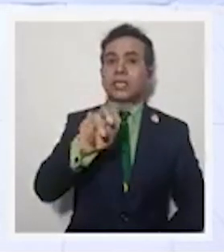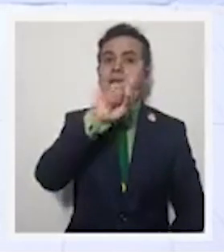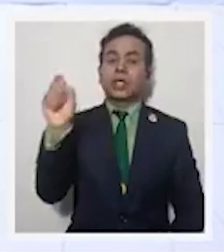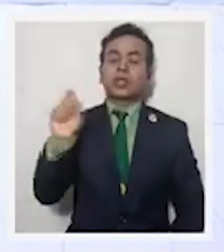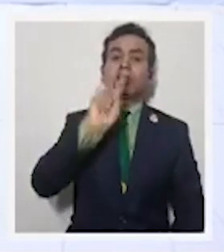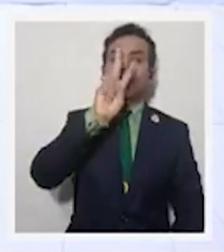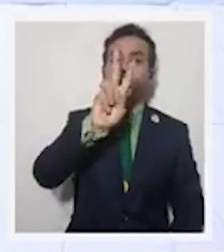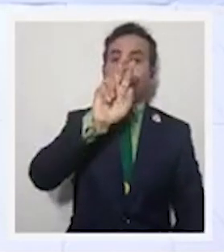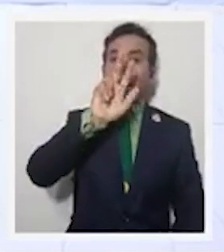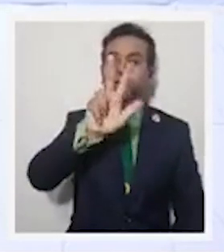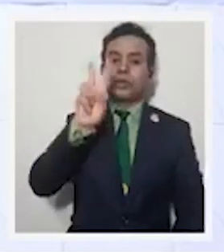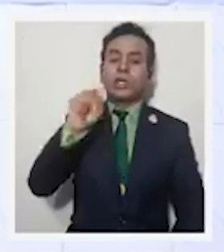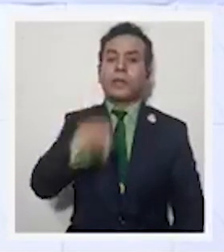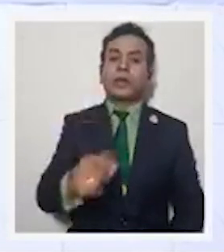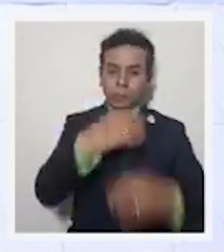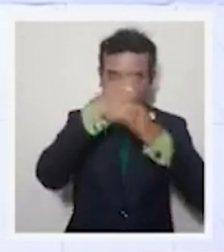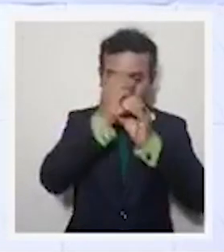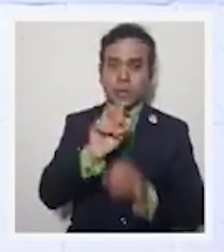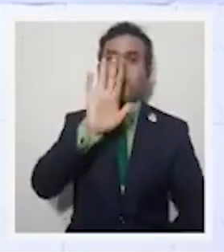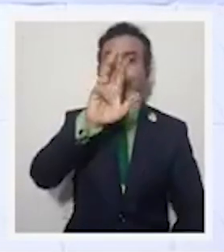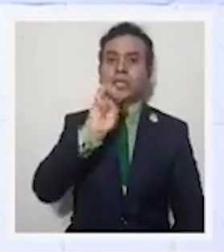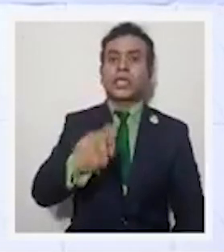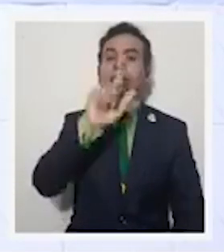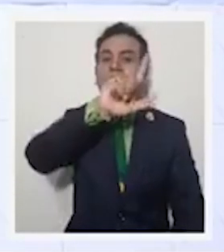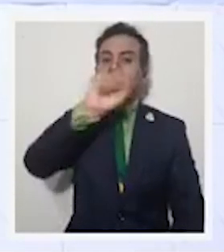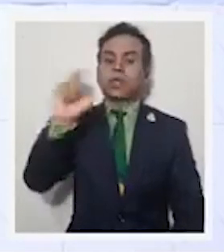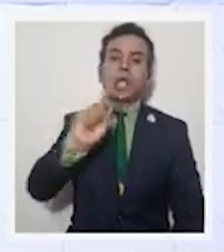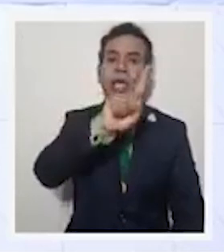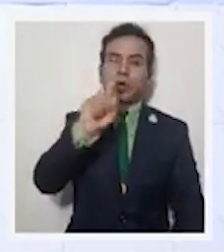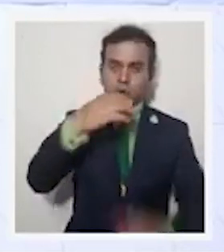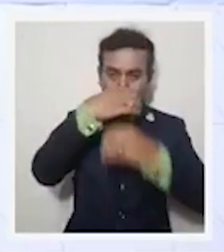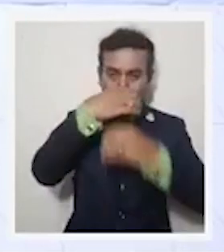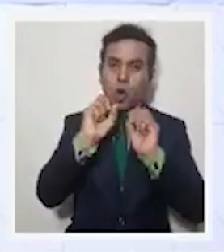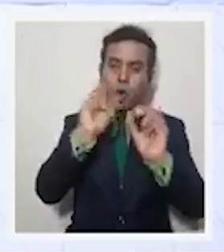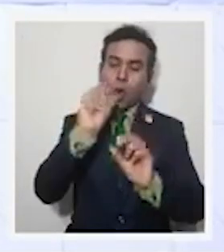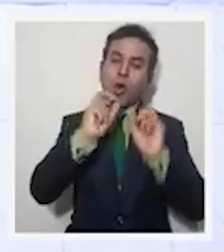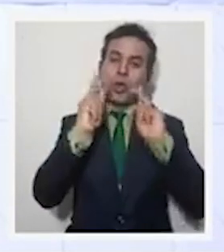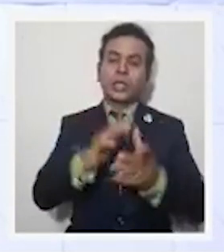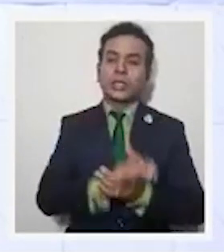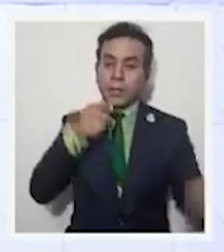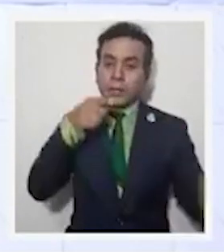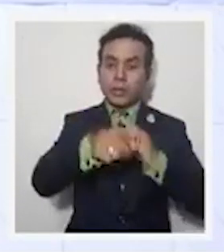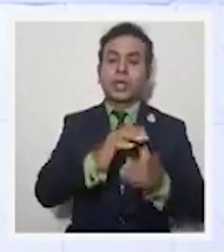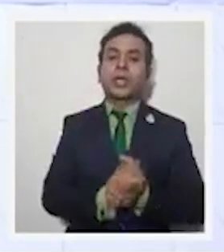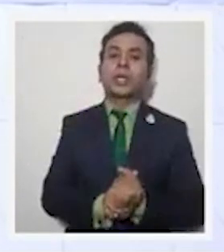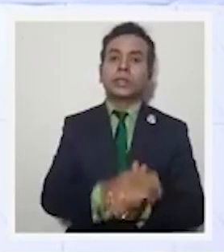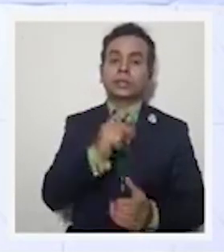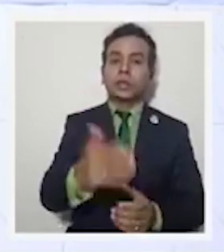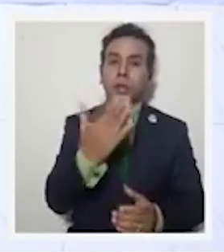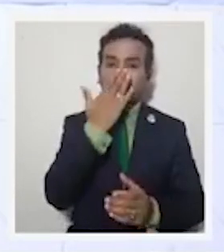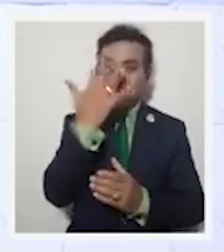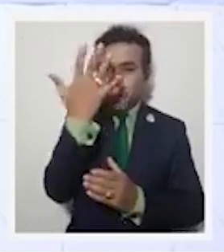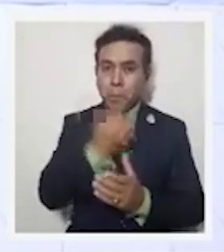গত 24 ঘন্টায় আমরা নমুনা সংগ্রহ করেছি 6182টি এবং 24 ঘন্টায় পরীক্ষা হয়েছে